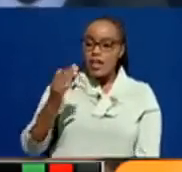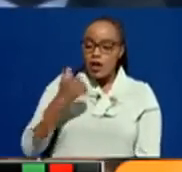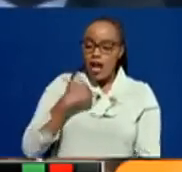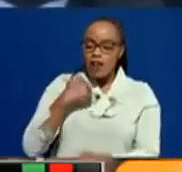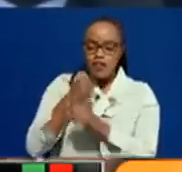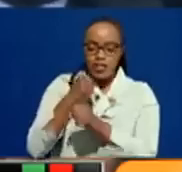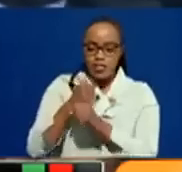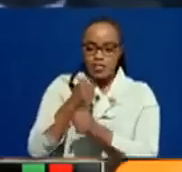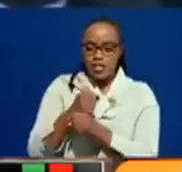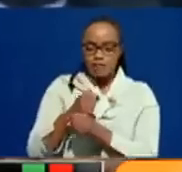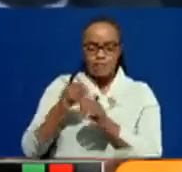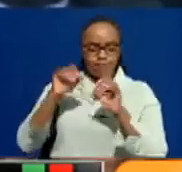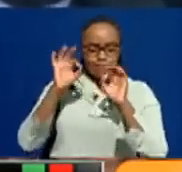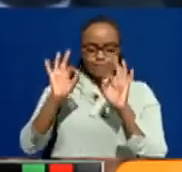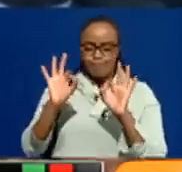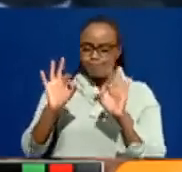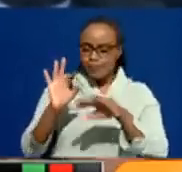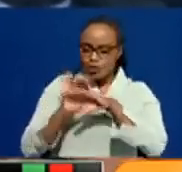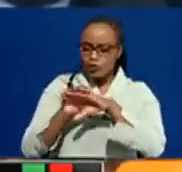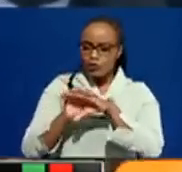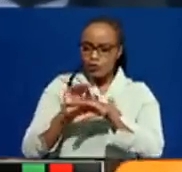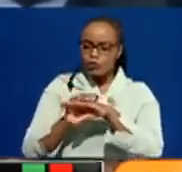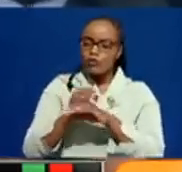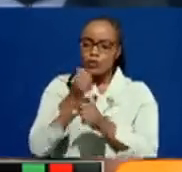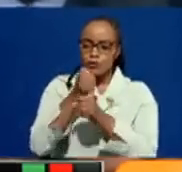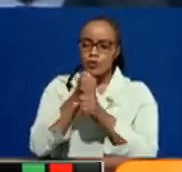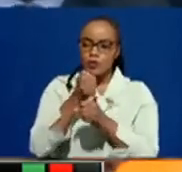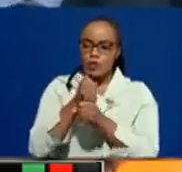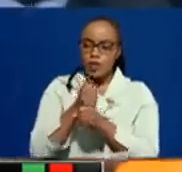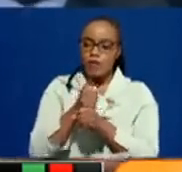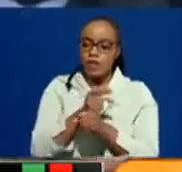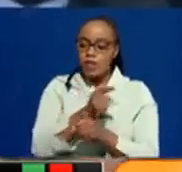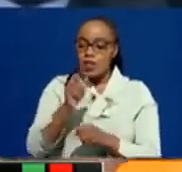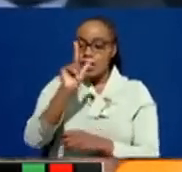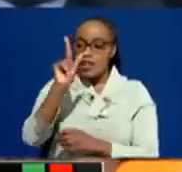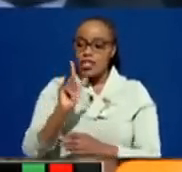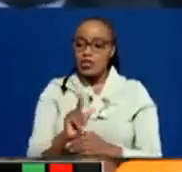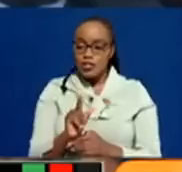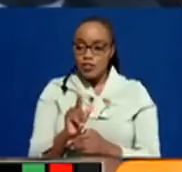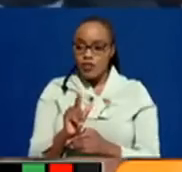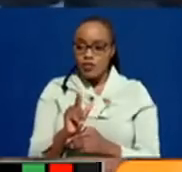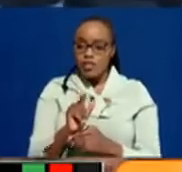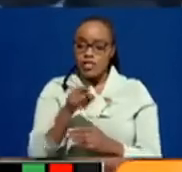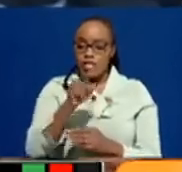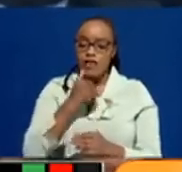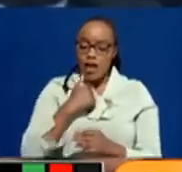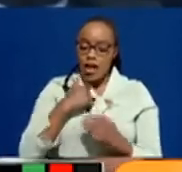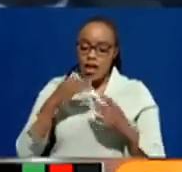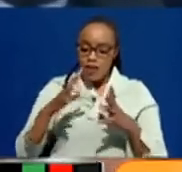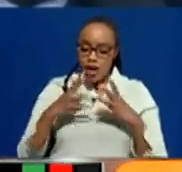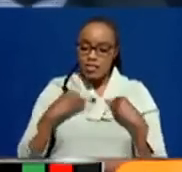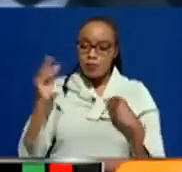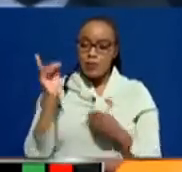done commendable engagement with those regions, and he has graciously